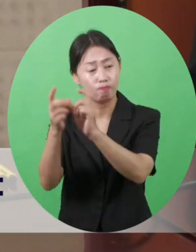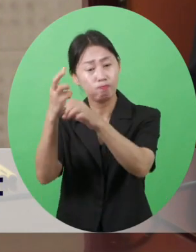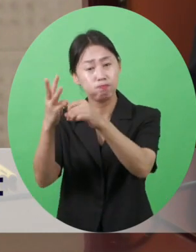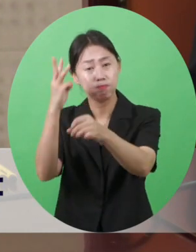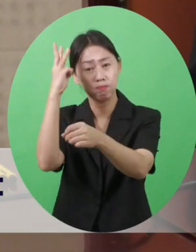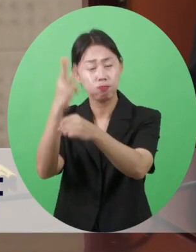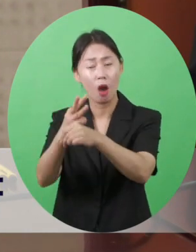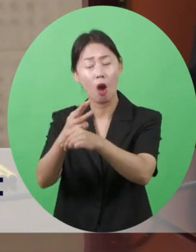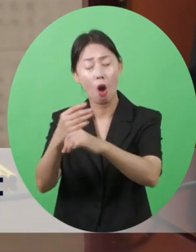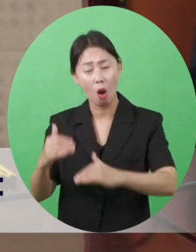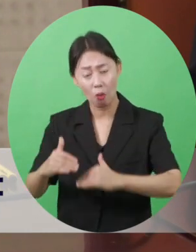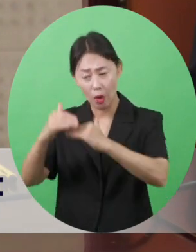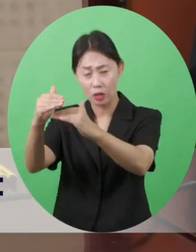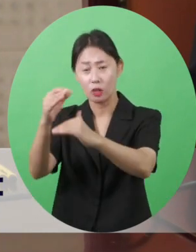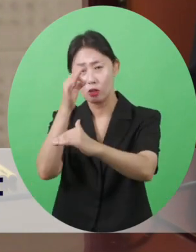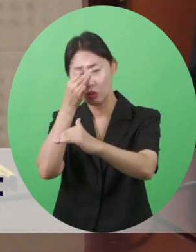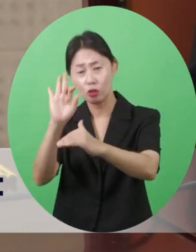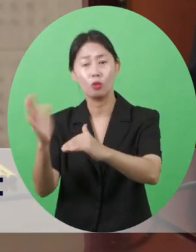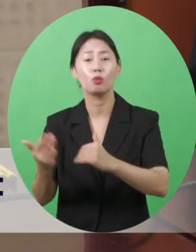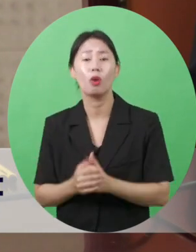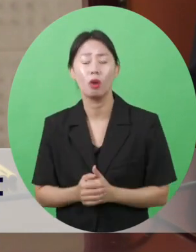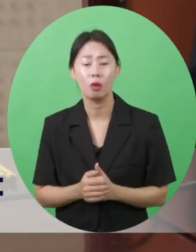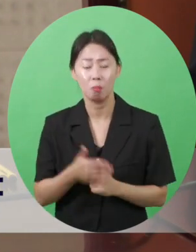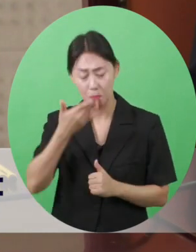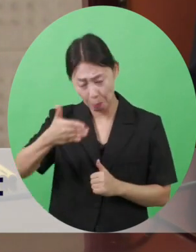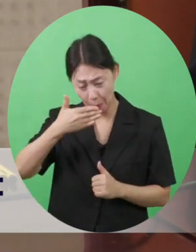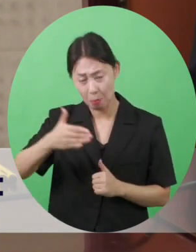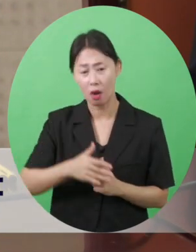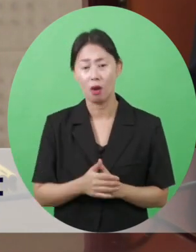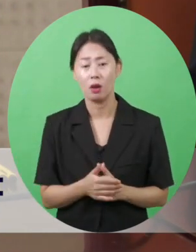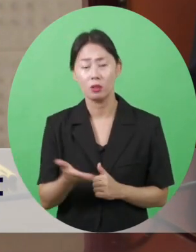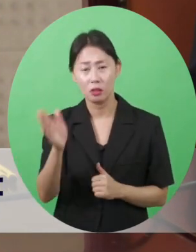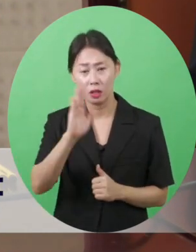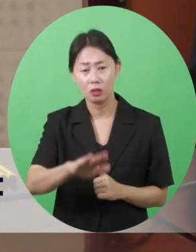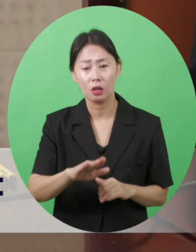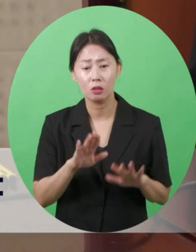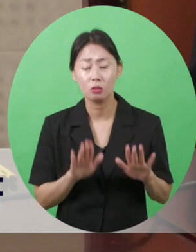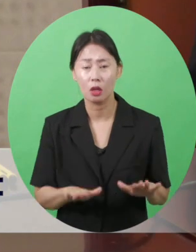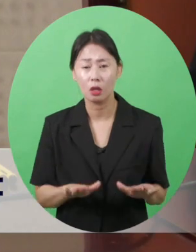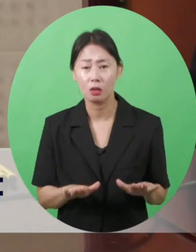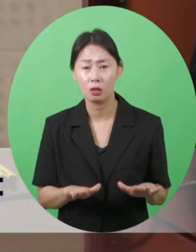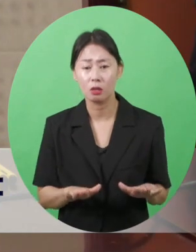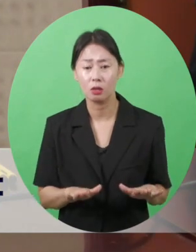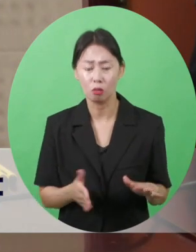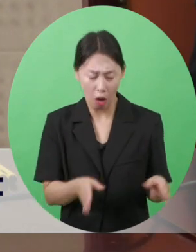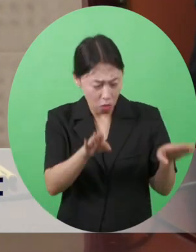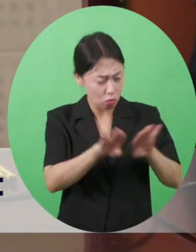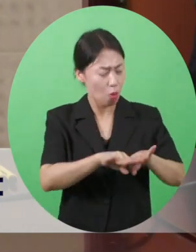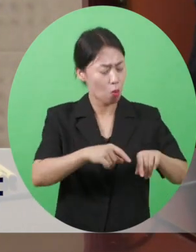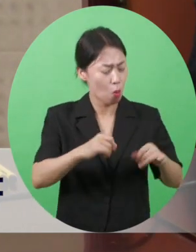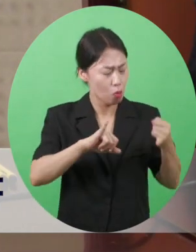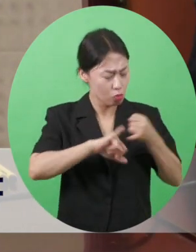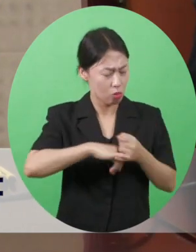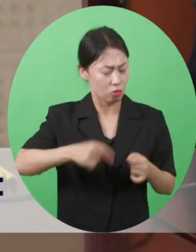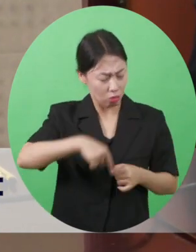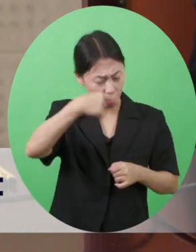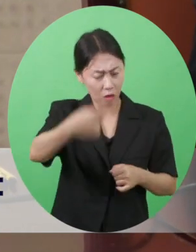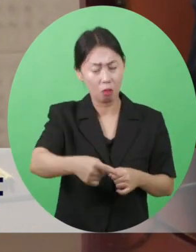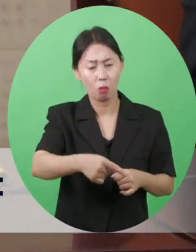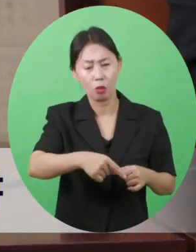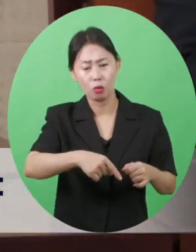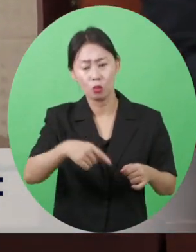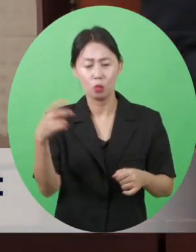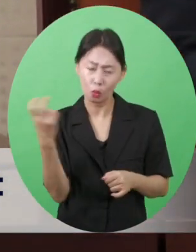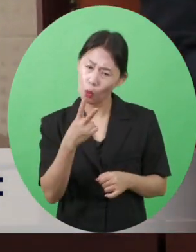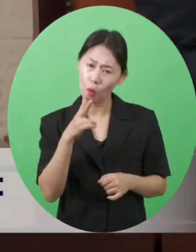그런 과정에서 인정되고 고려되고 할 수는 있겠지만 이 자리에서 이 기간이 꼭 다음번에도 다시 쭉